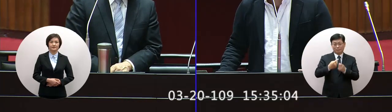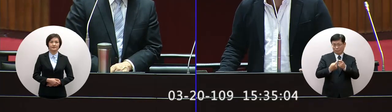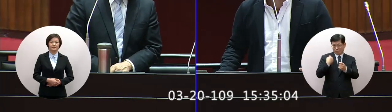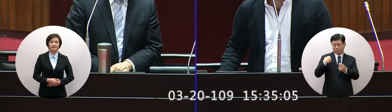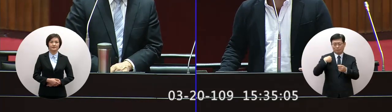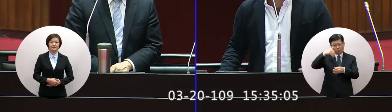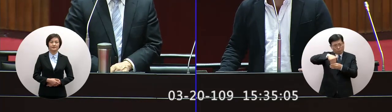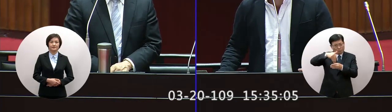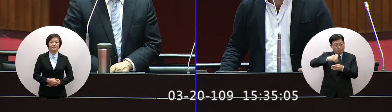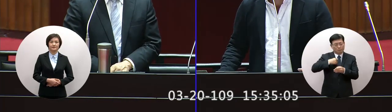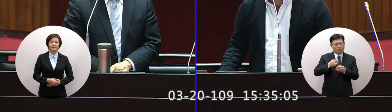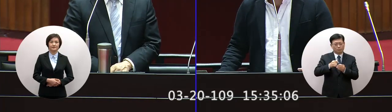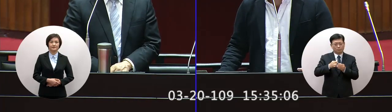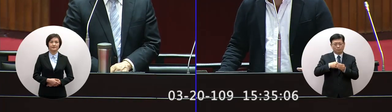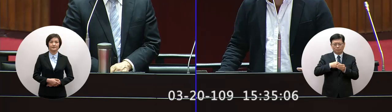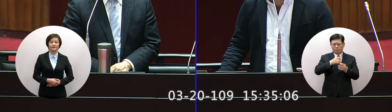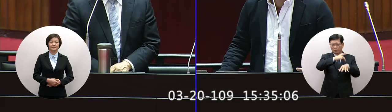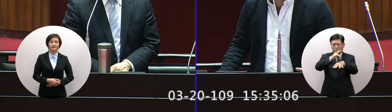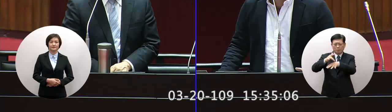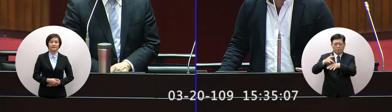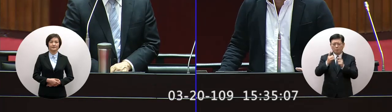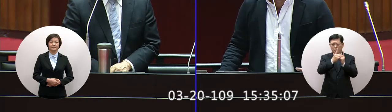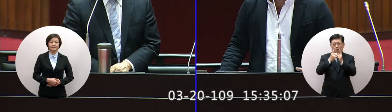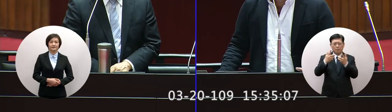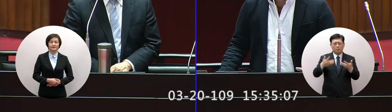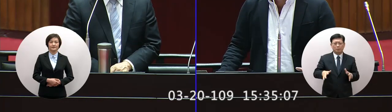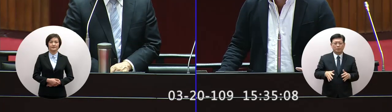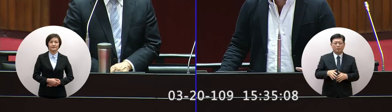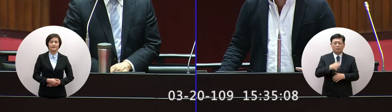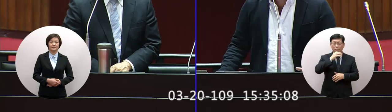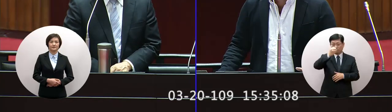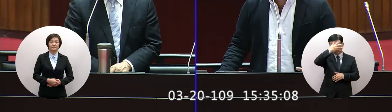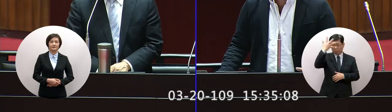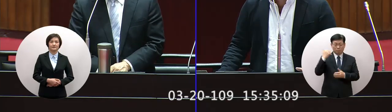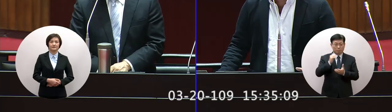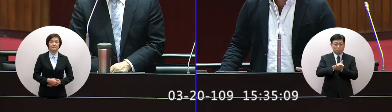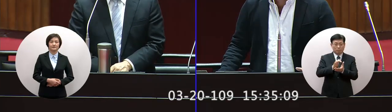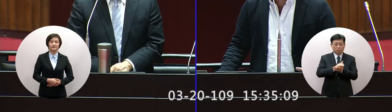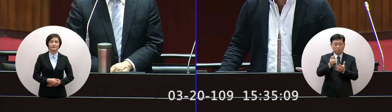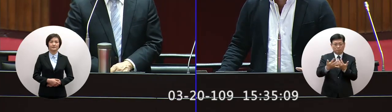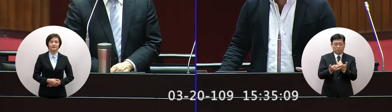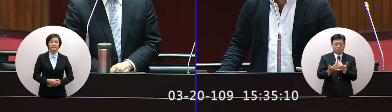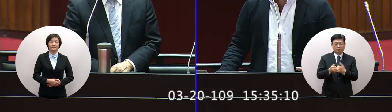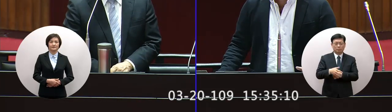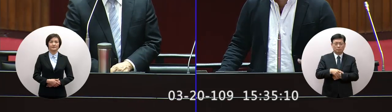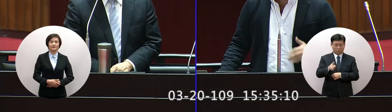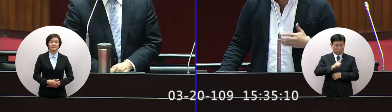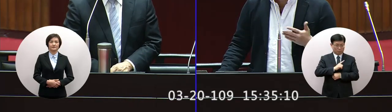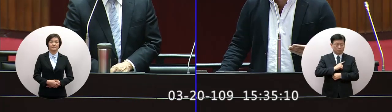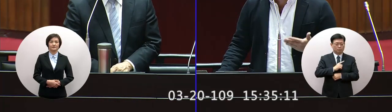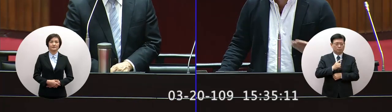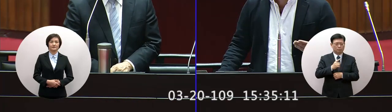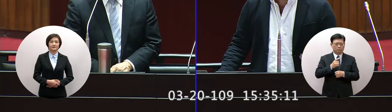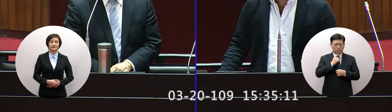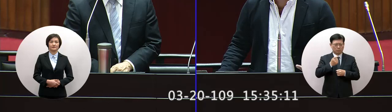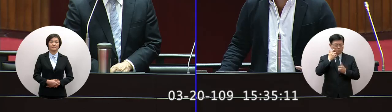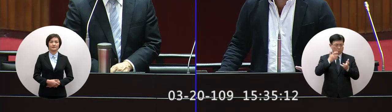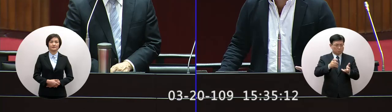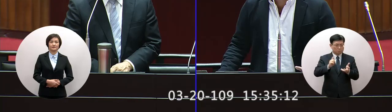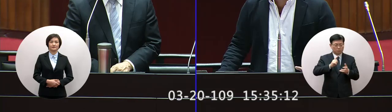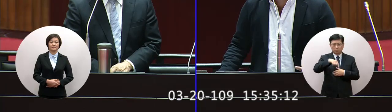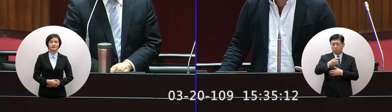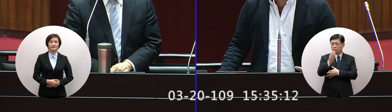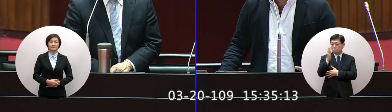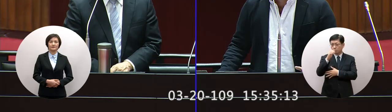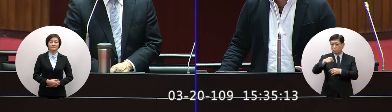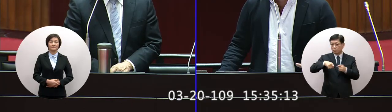年的选举的过程中，我自己接触到非常非常多，这个年轻世代的学生，其实他们在关注接下来政府